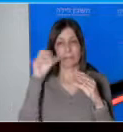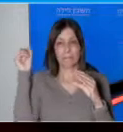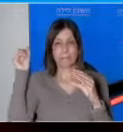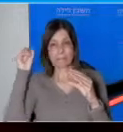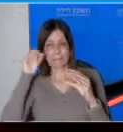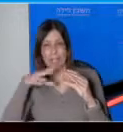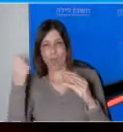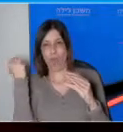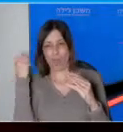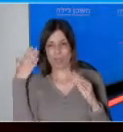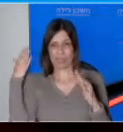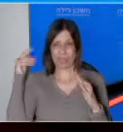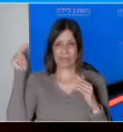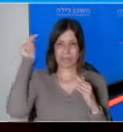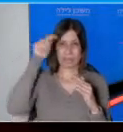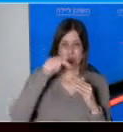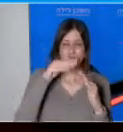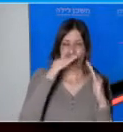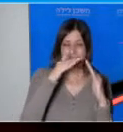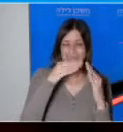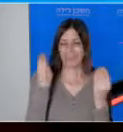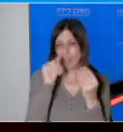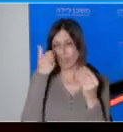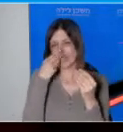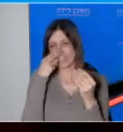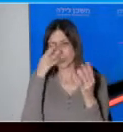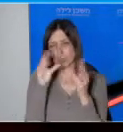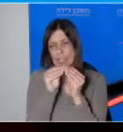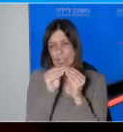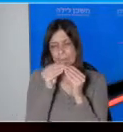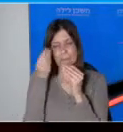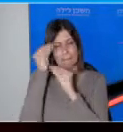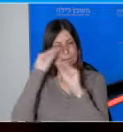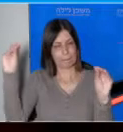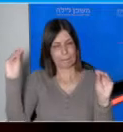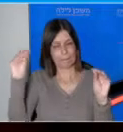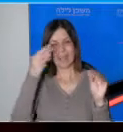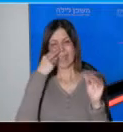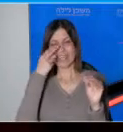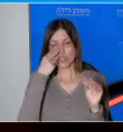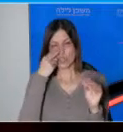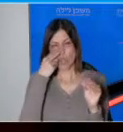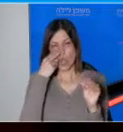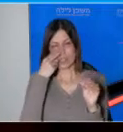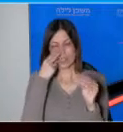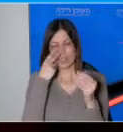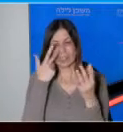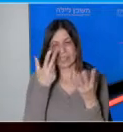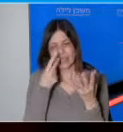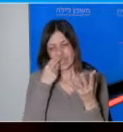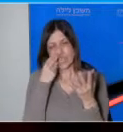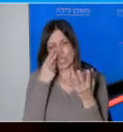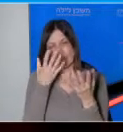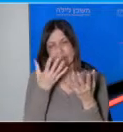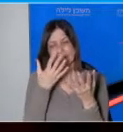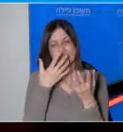אל הבית, קודם כל ניסו באמצעות מערכת כריזה לנסות לפתות לפחות את